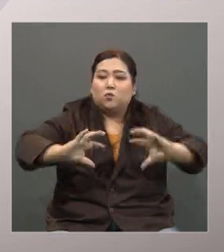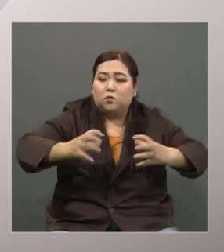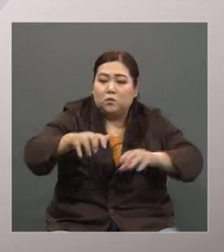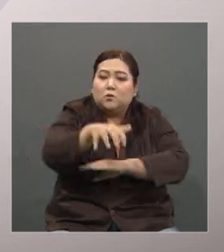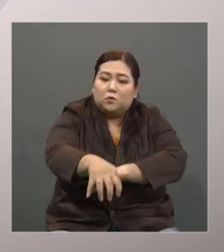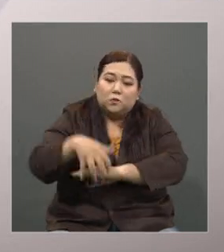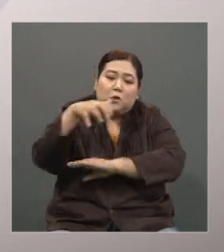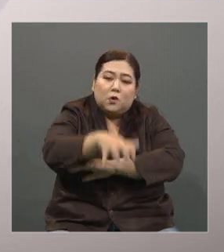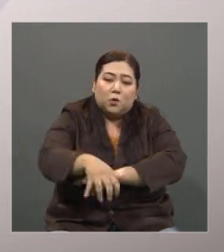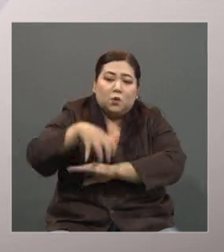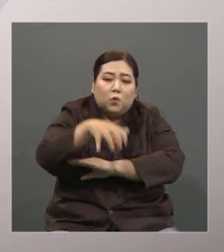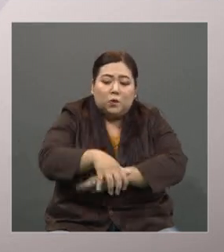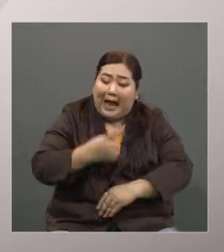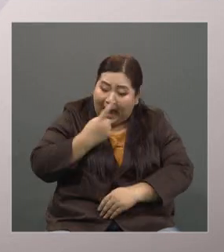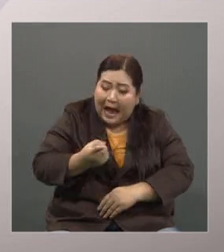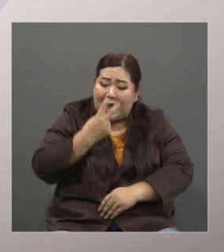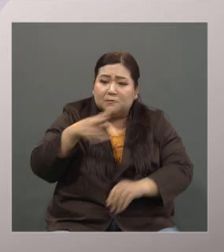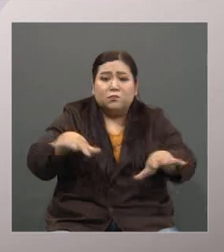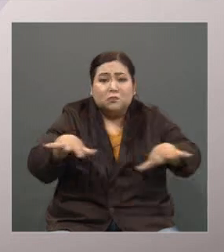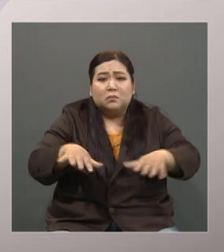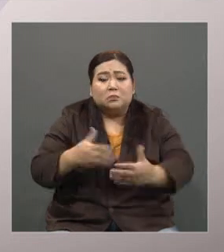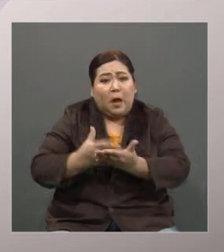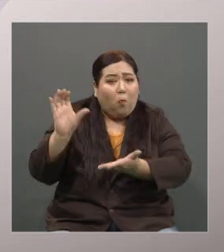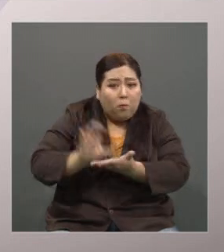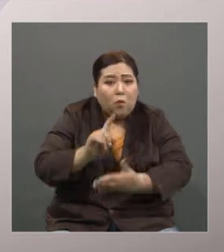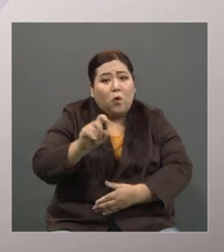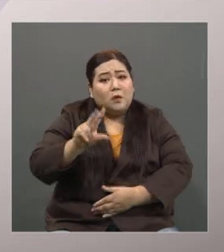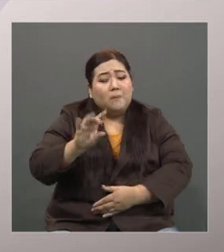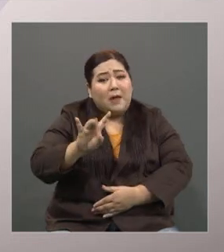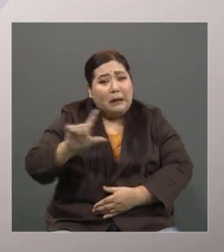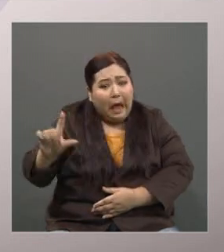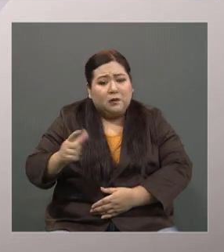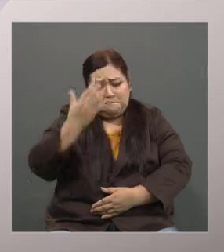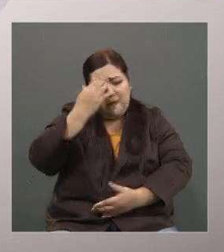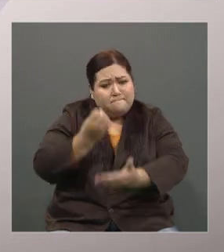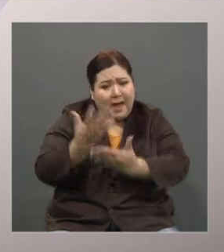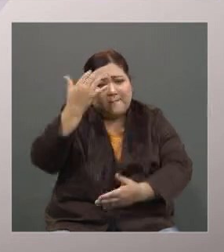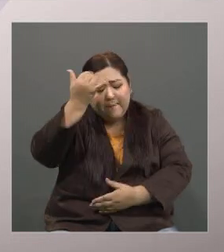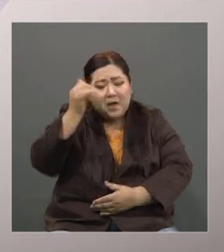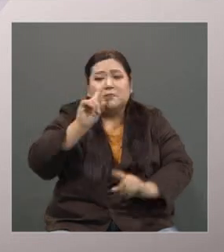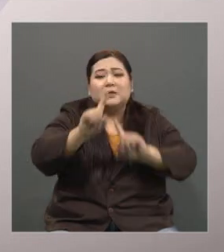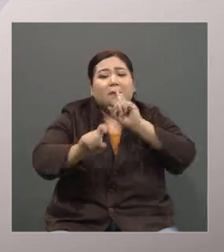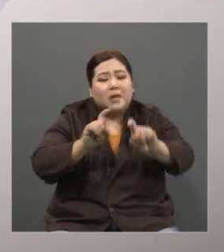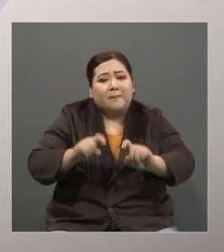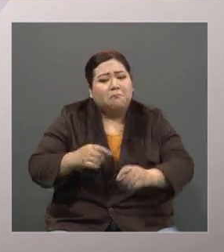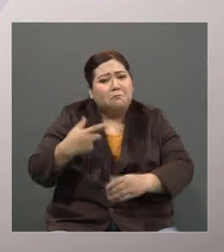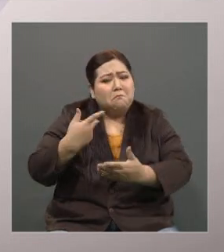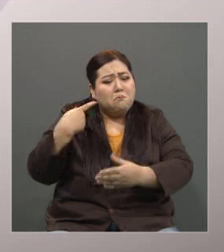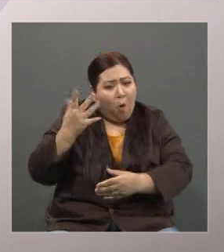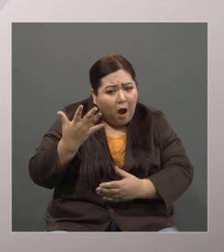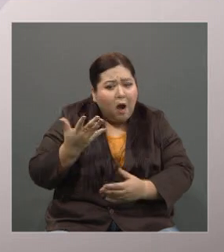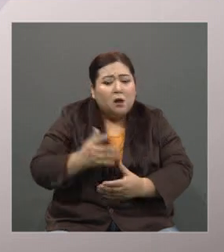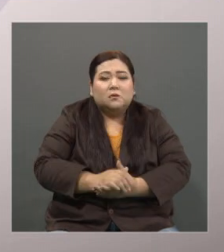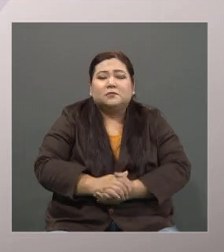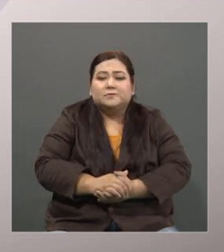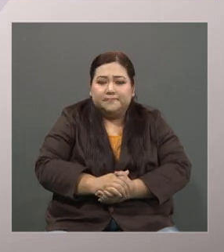น ขดไซน์คุณใช่งบเทานี้หร 138 ล้านบาทมาปรบปรงย่า มนสูงเกินไปหรอเปล่มคุมกนหรือไม่ครับซึ่